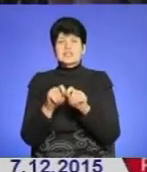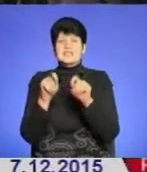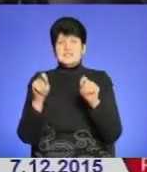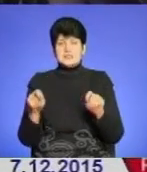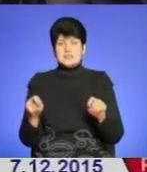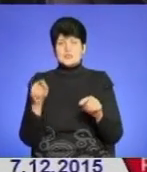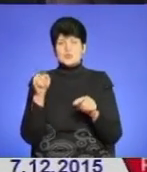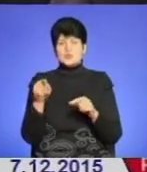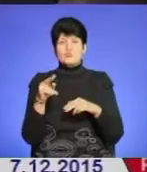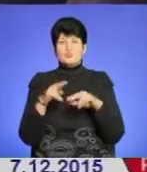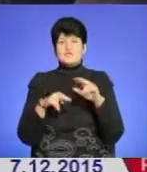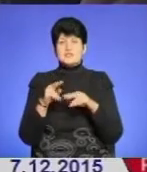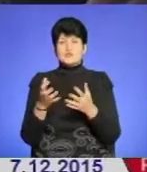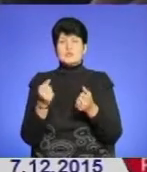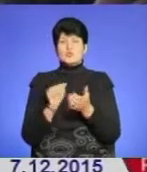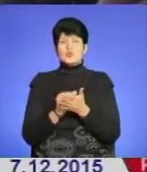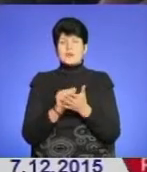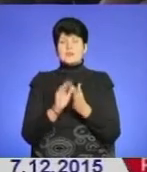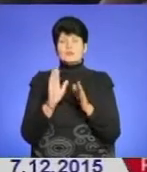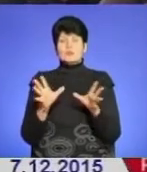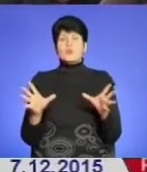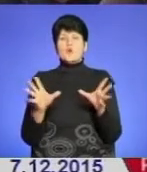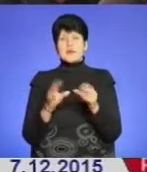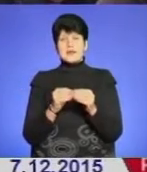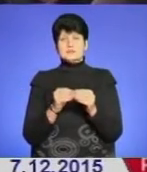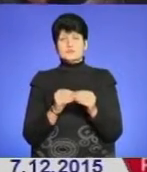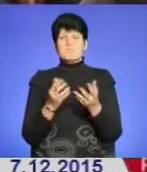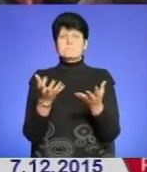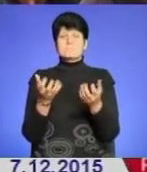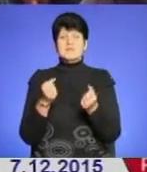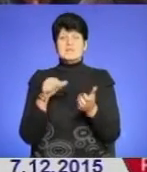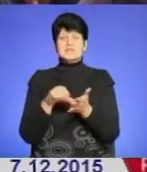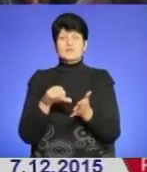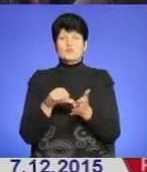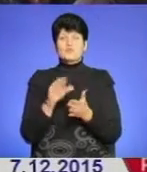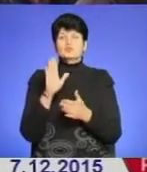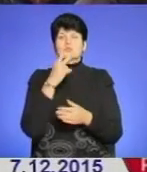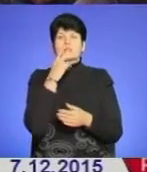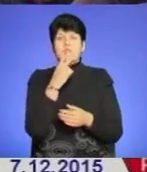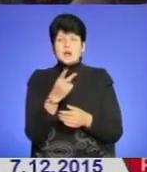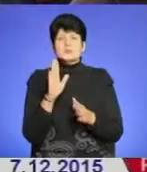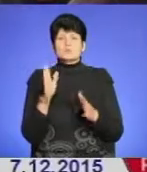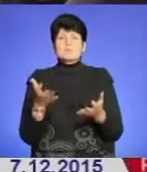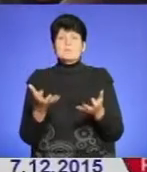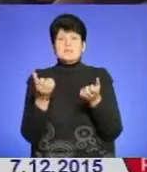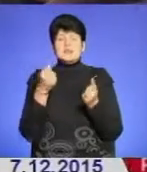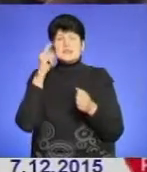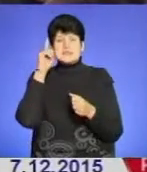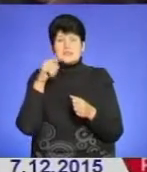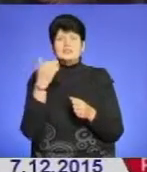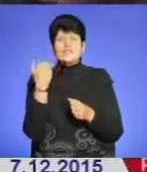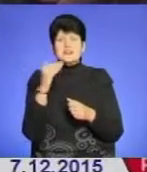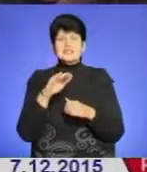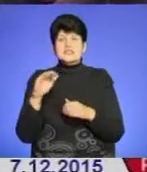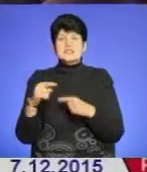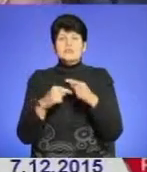будівництва, отримаємо всі документи, будемо разом дійсно приймати участь. Ви будете бачити, будете підтримувати, будете знати, що ваші діти,